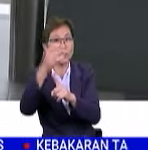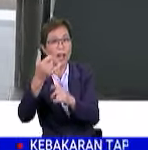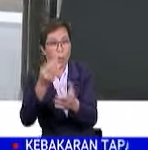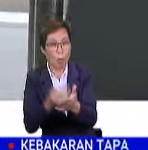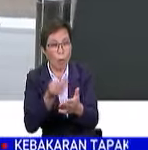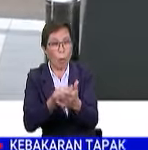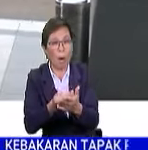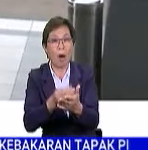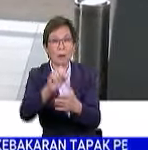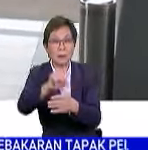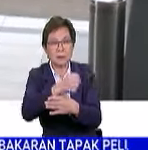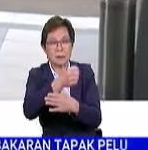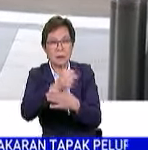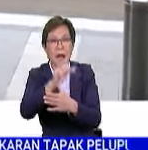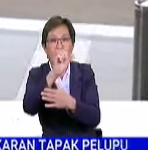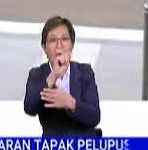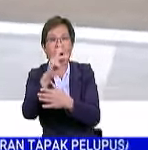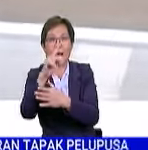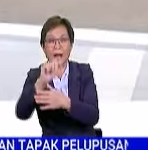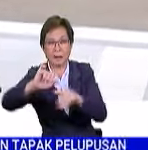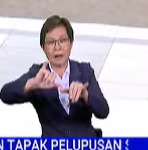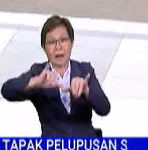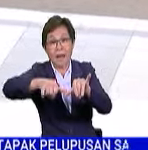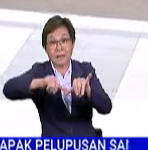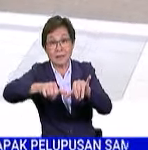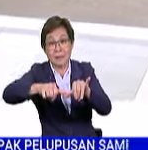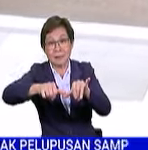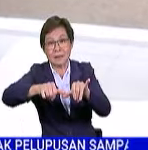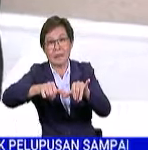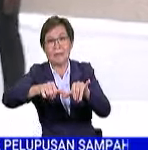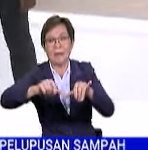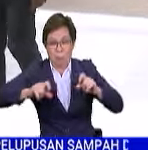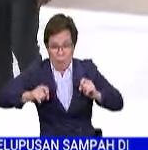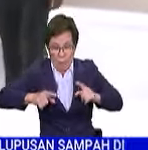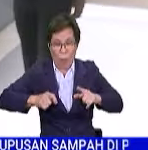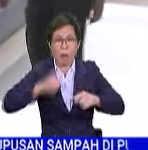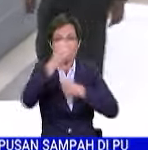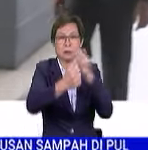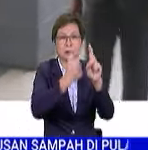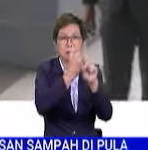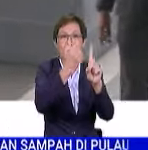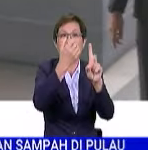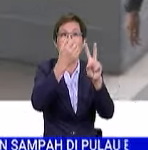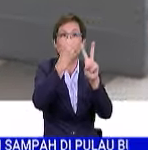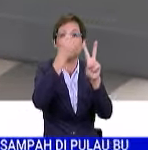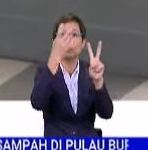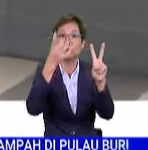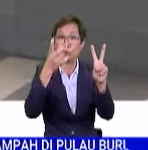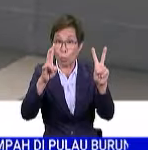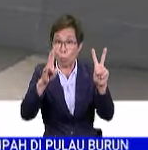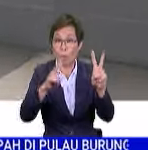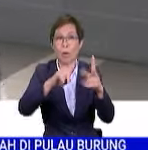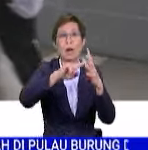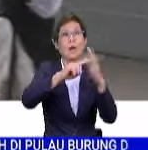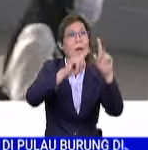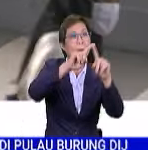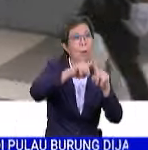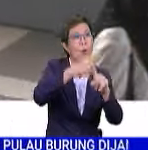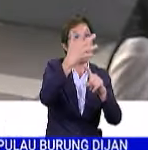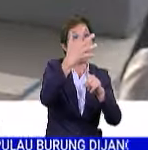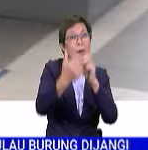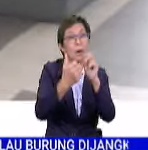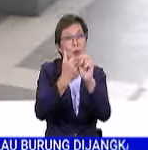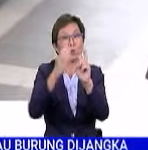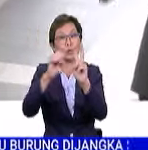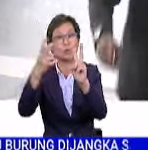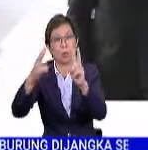modal saham Aker Engineering Malaysia Seram Berhad tahun 2017 bertarikh 19 Mei 2017.